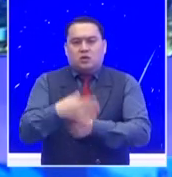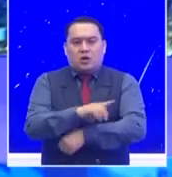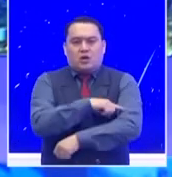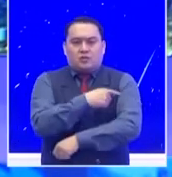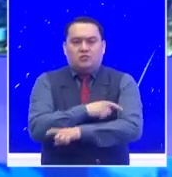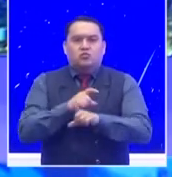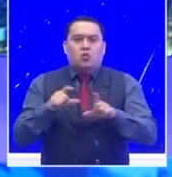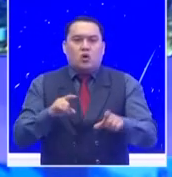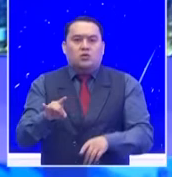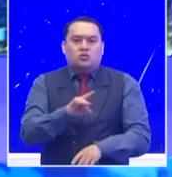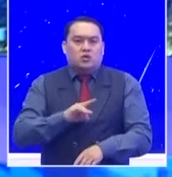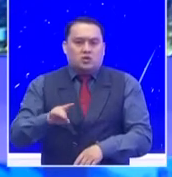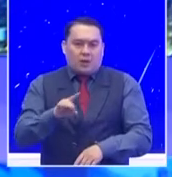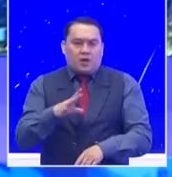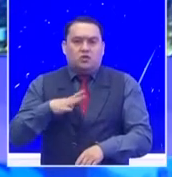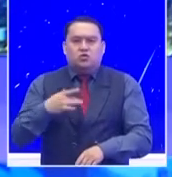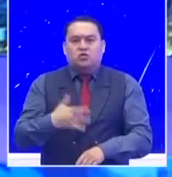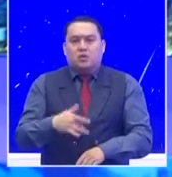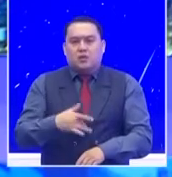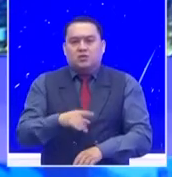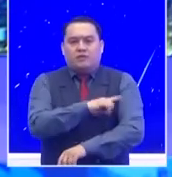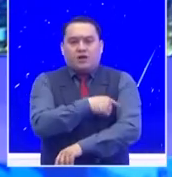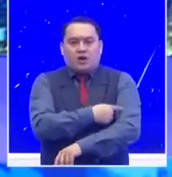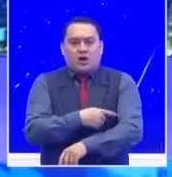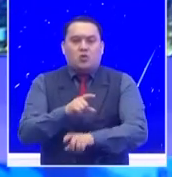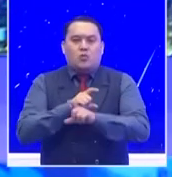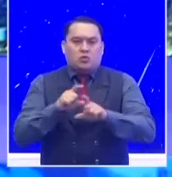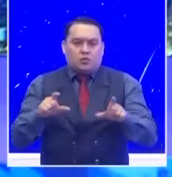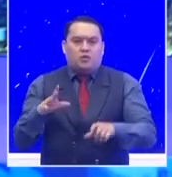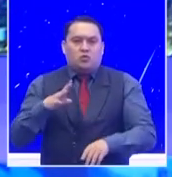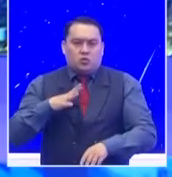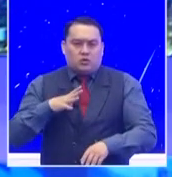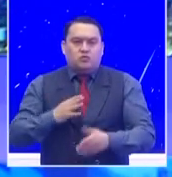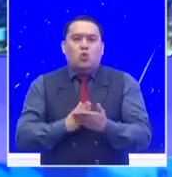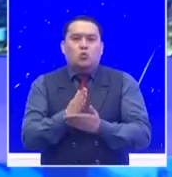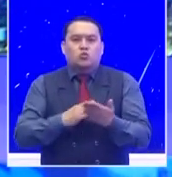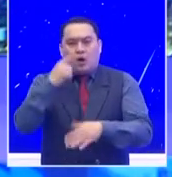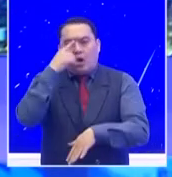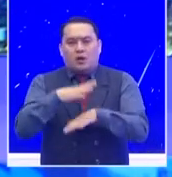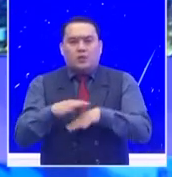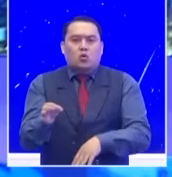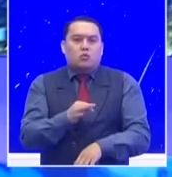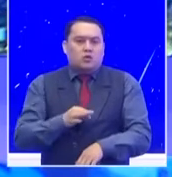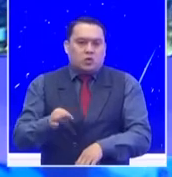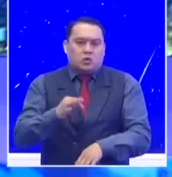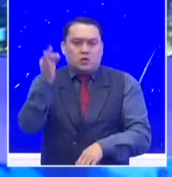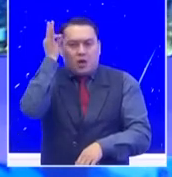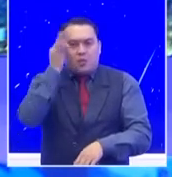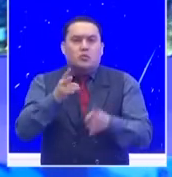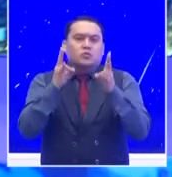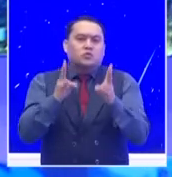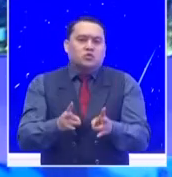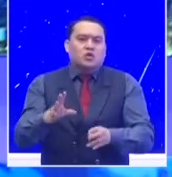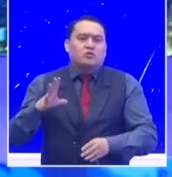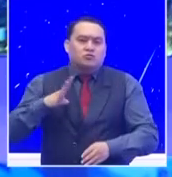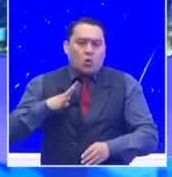центральной больницы Красайского района и врача-педиатра Жамбылской врачебной амбулатории, сообщили в пресс-службе акима Алматинской области.